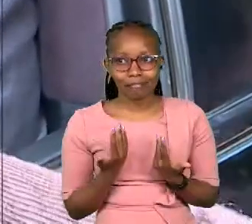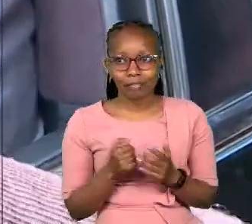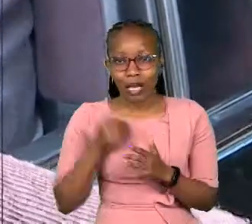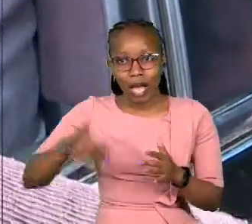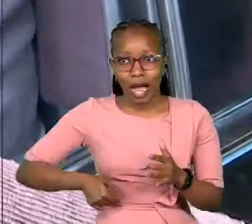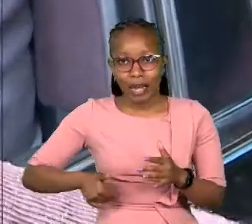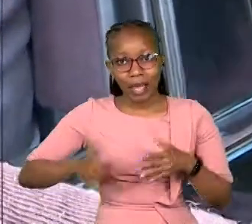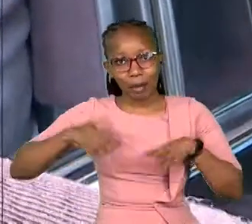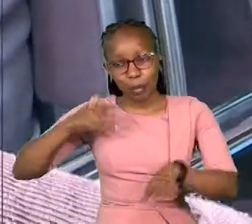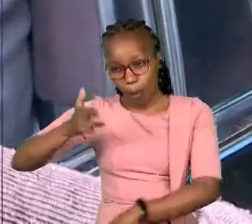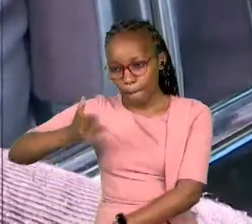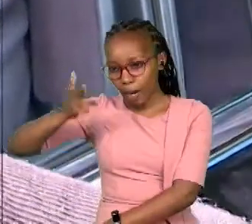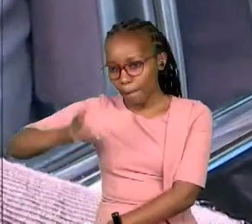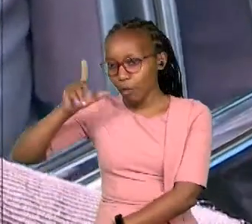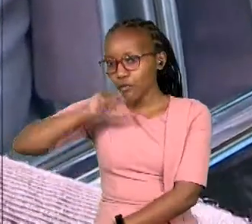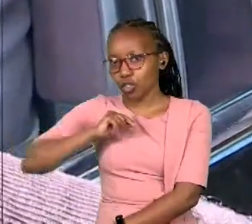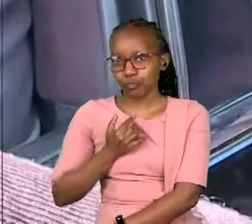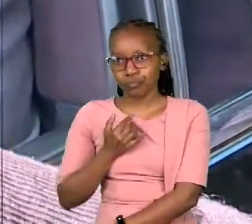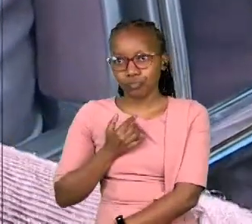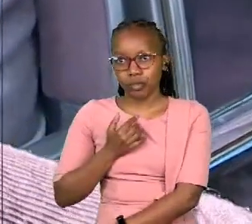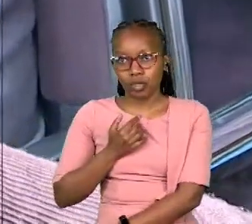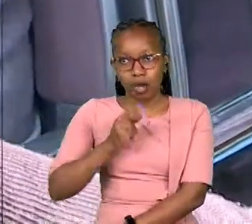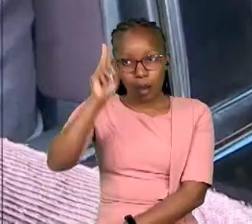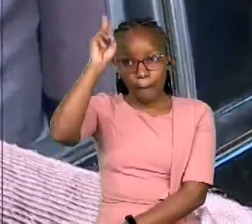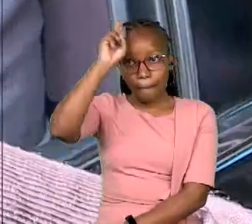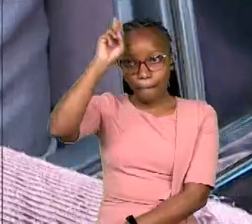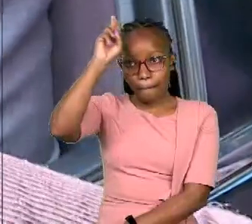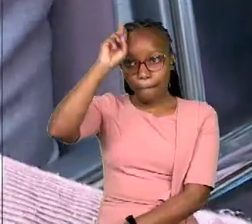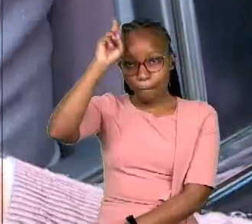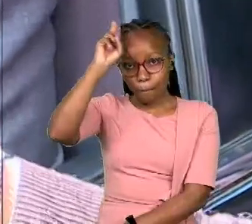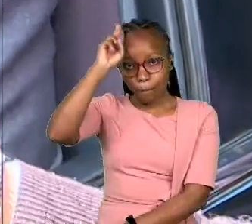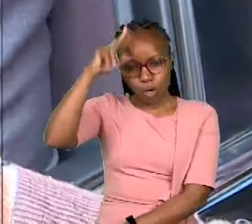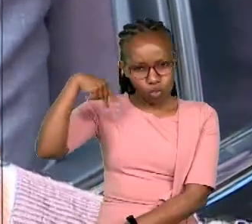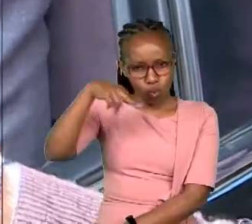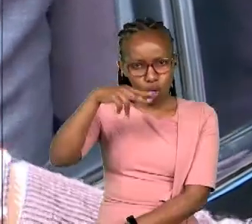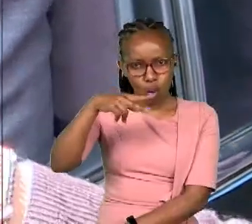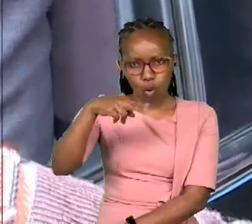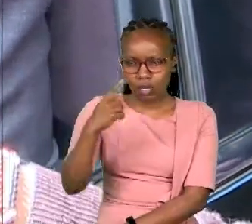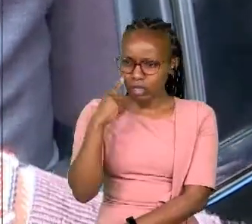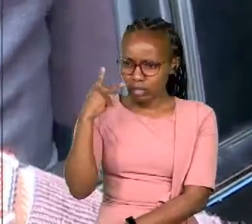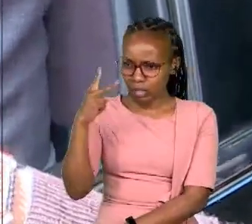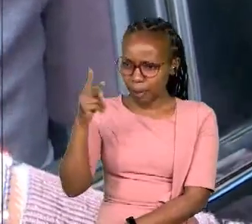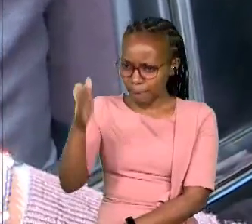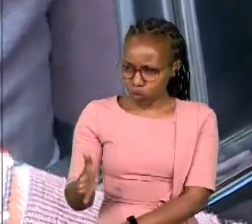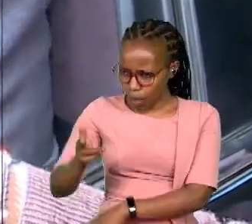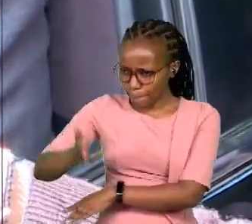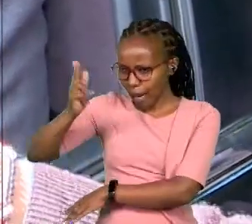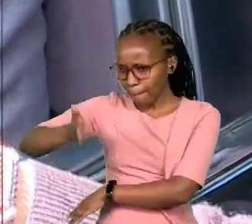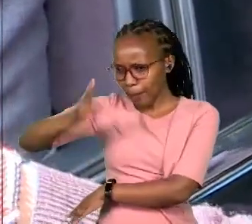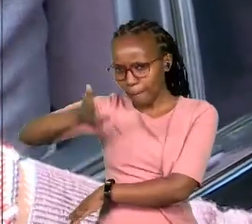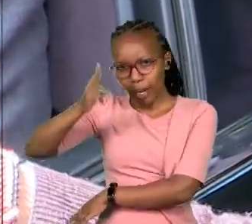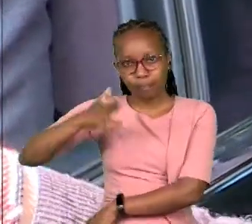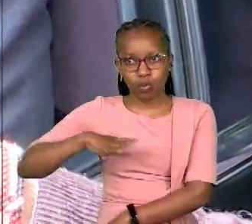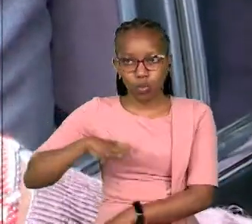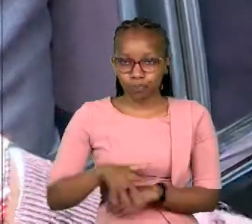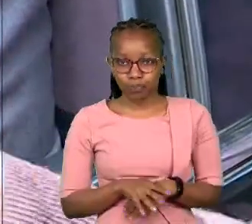vijana wameuawa, nasikia jamaa alikuwa anatembea kukutana na mtu anampika risasi. Na sisi kama